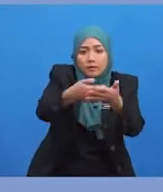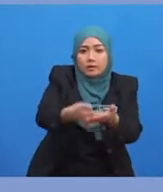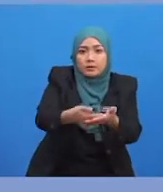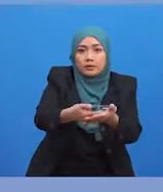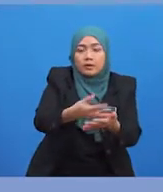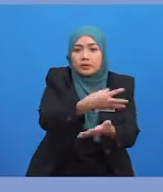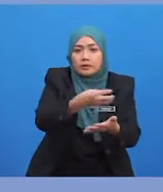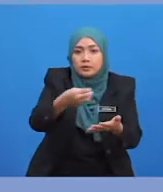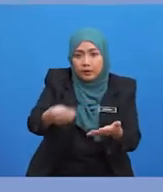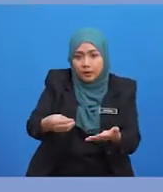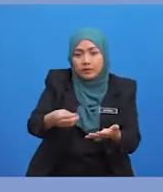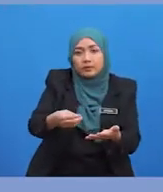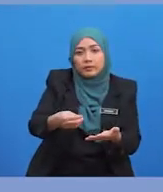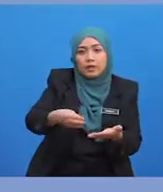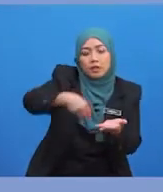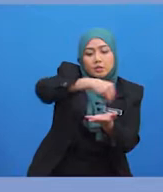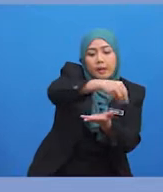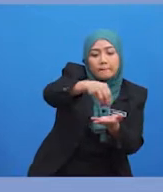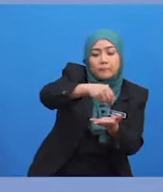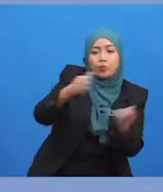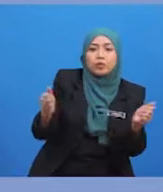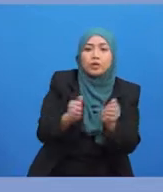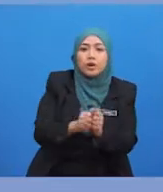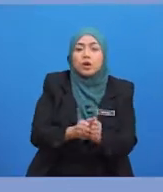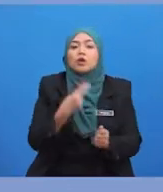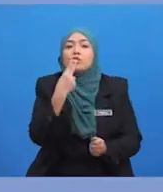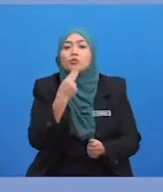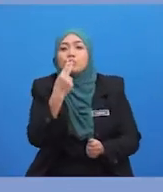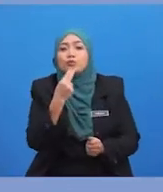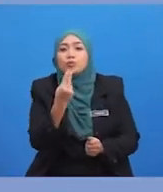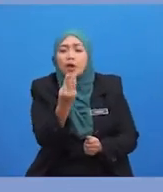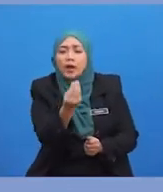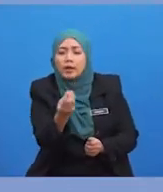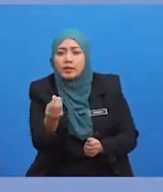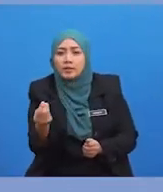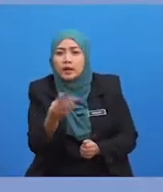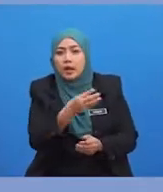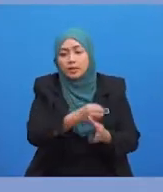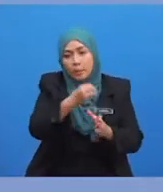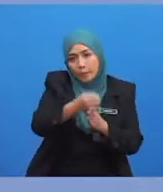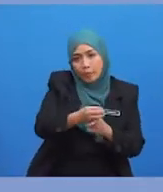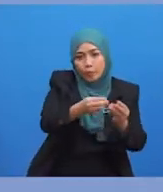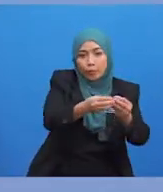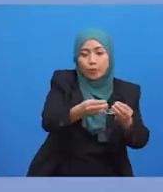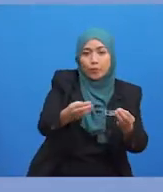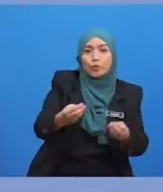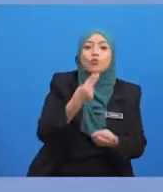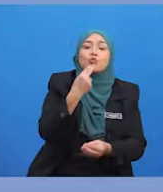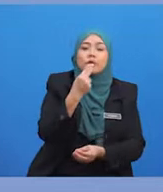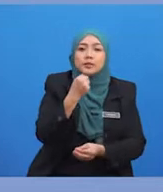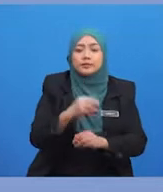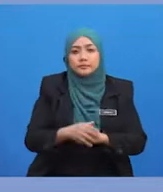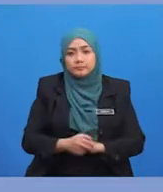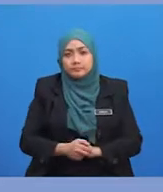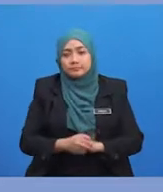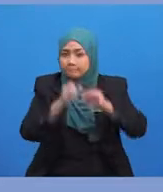itu, bolehlah taburkan dengan gula halus atau serbuk gula. Tada! Dah jadi